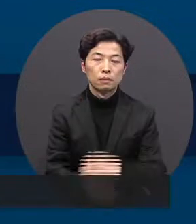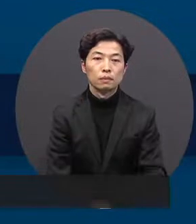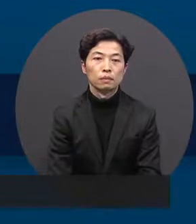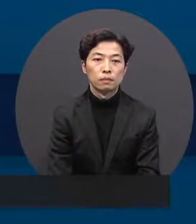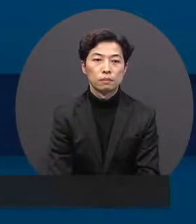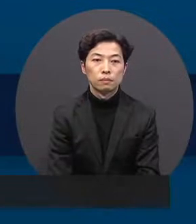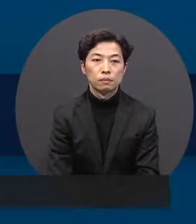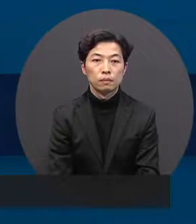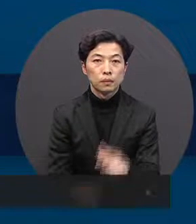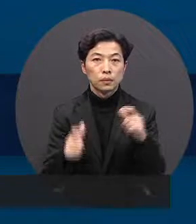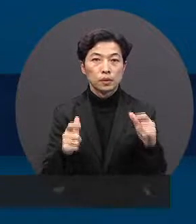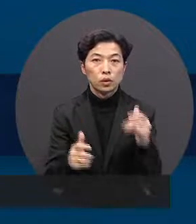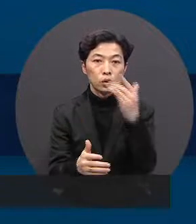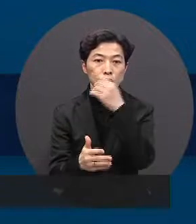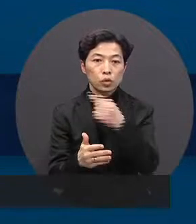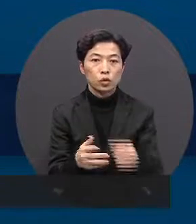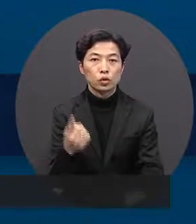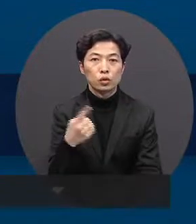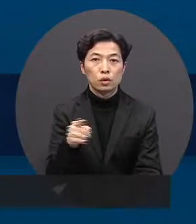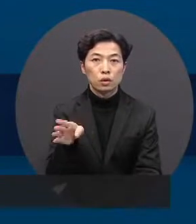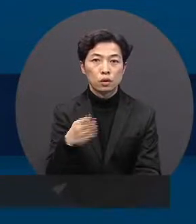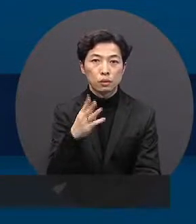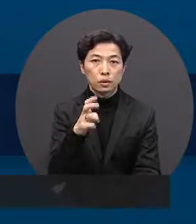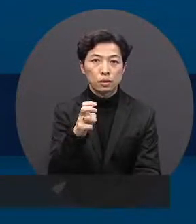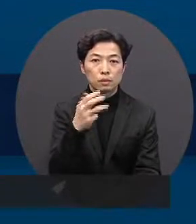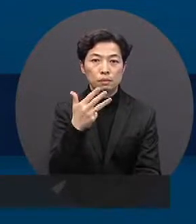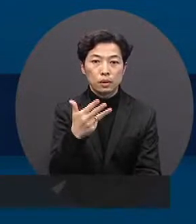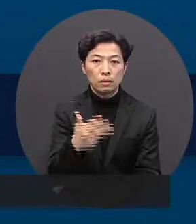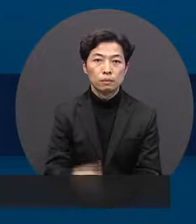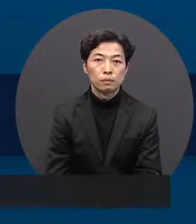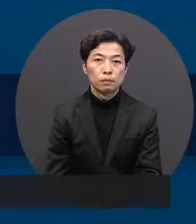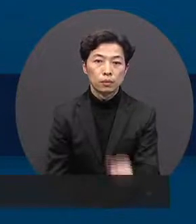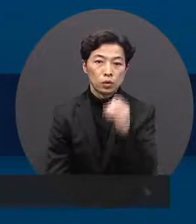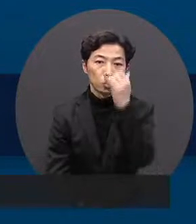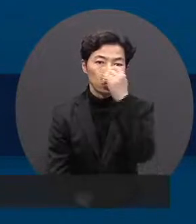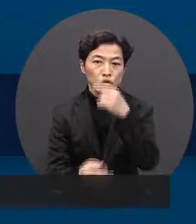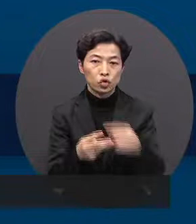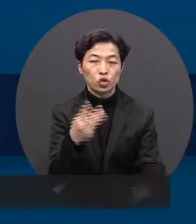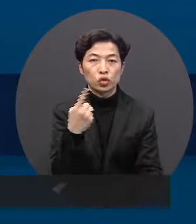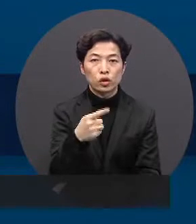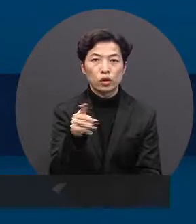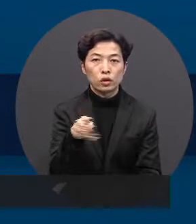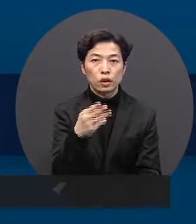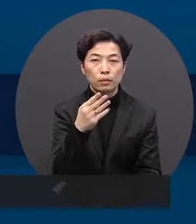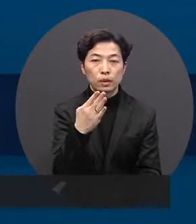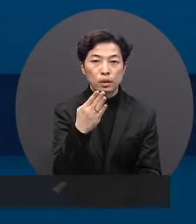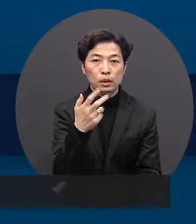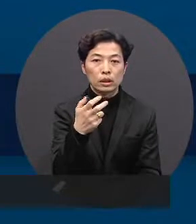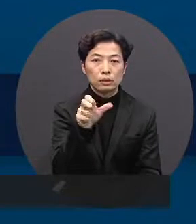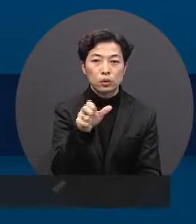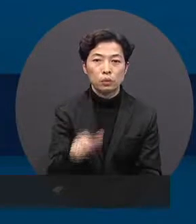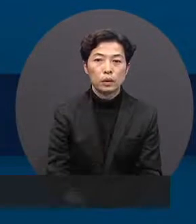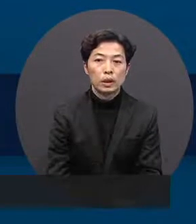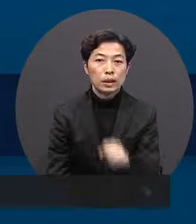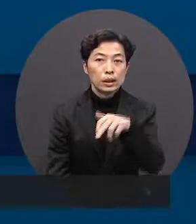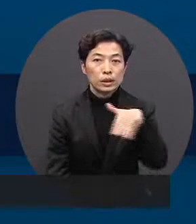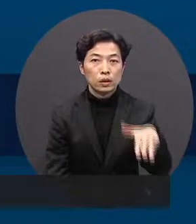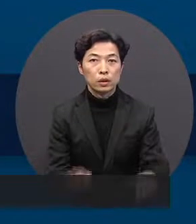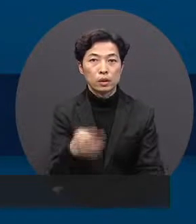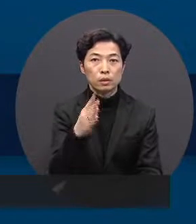5,753명입니다. 지역별로는 청주 1,428명, 충주 1,475명,